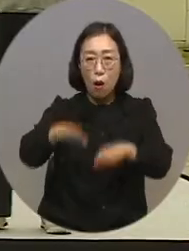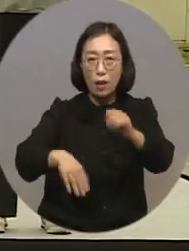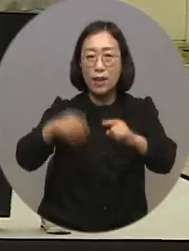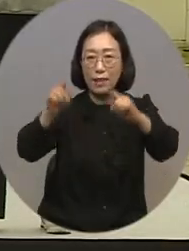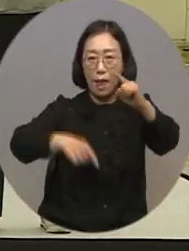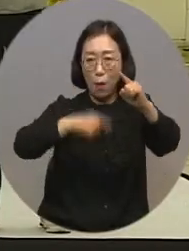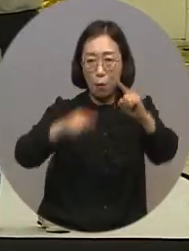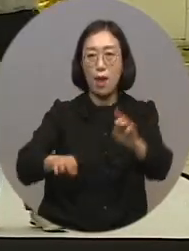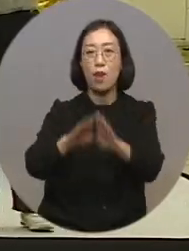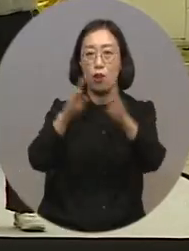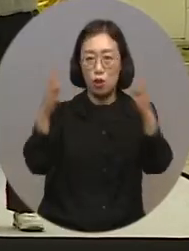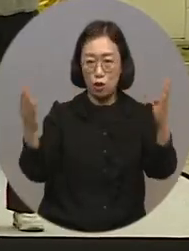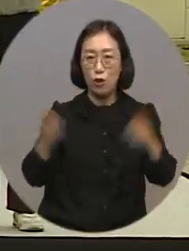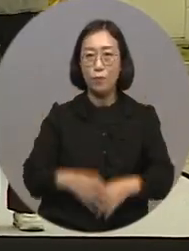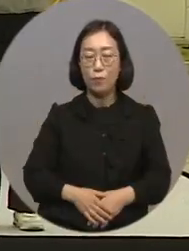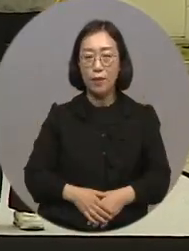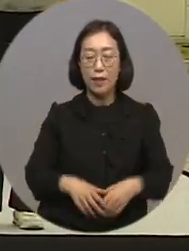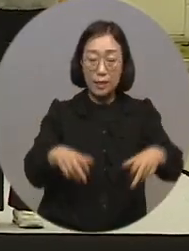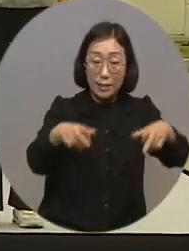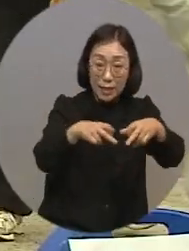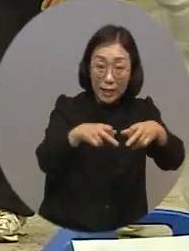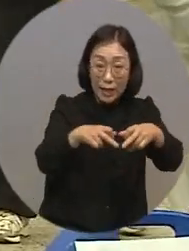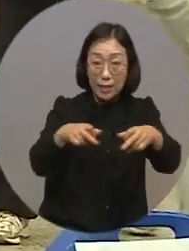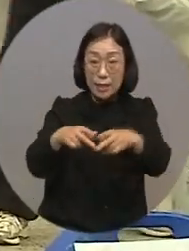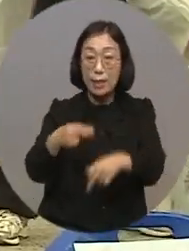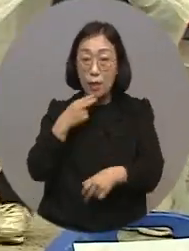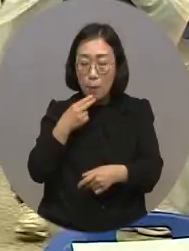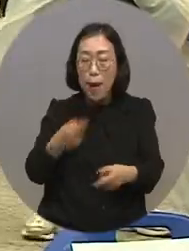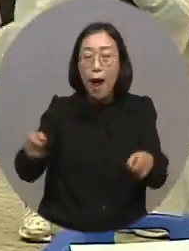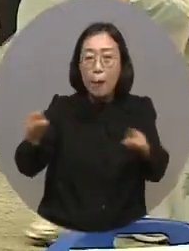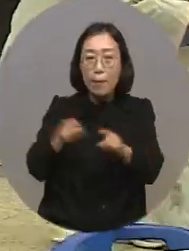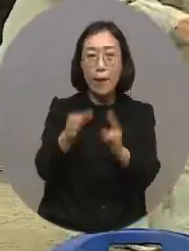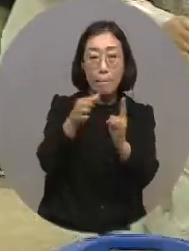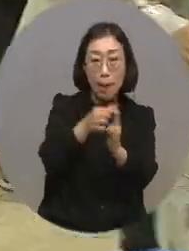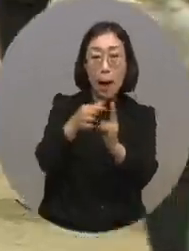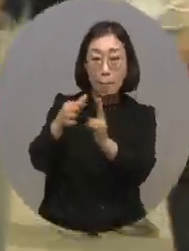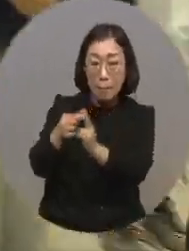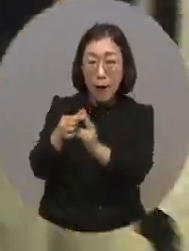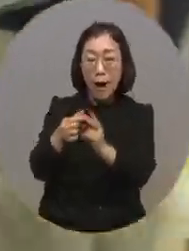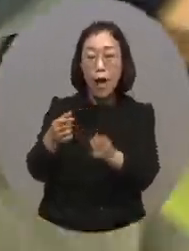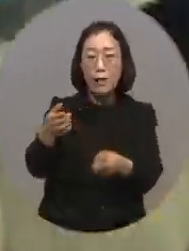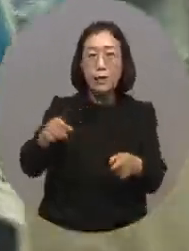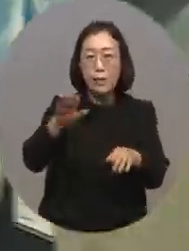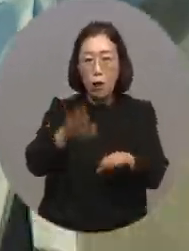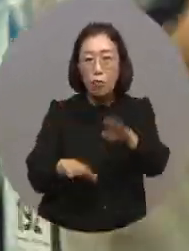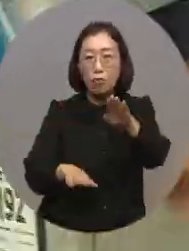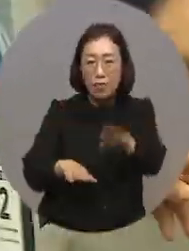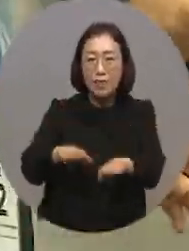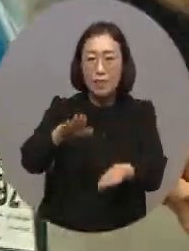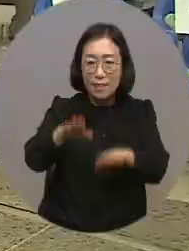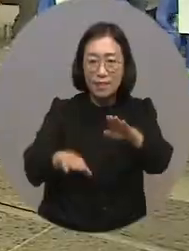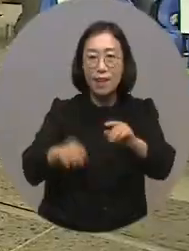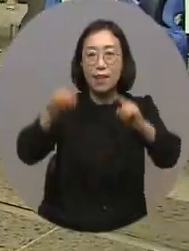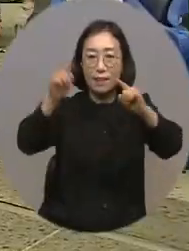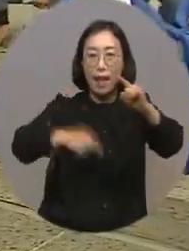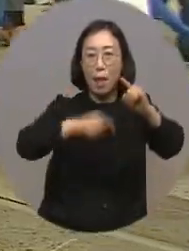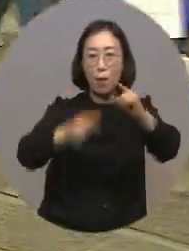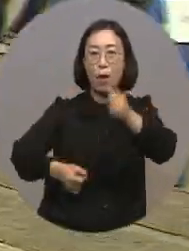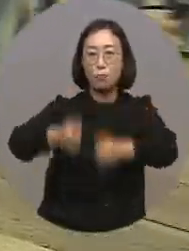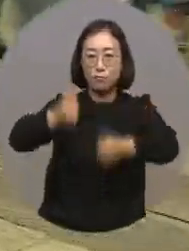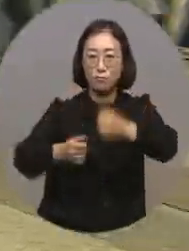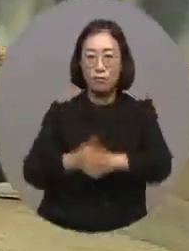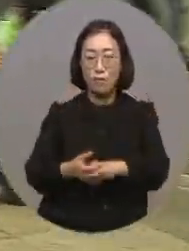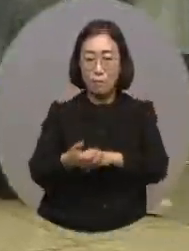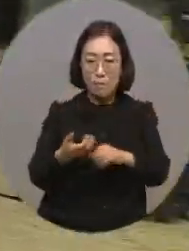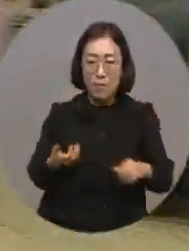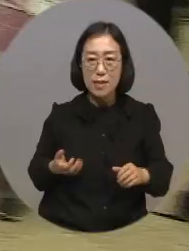진행됐습니다. 장애인과 비장애인이 짝을 지어 함께 걷는 대회. 우비를 쓴 참가자들은 준비 운동을